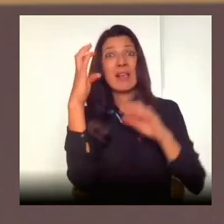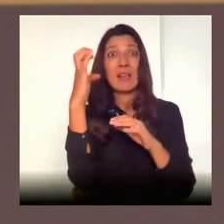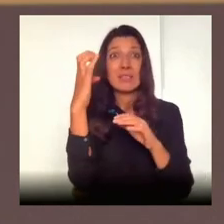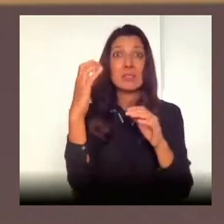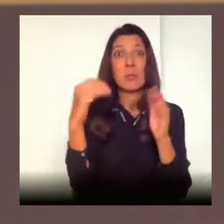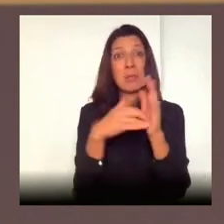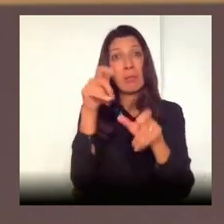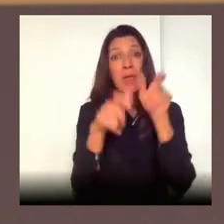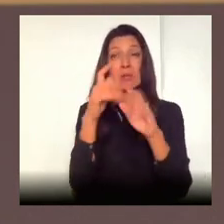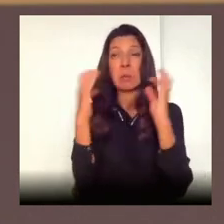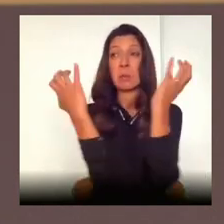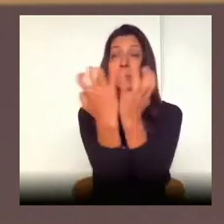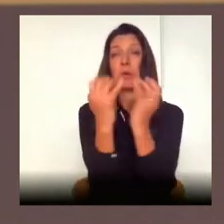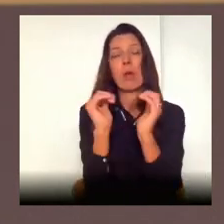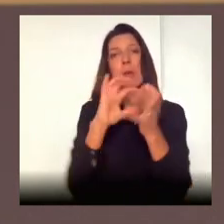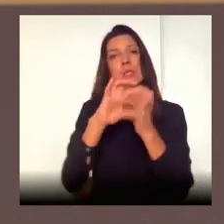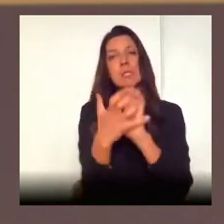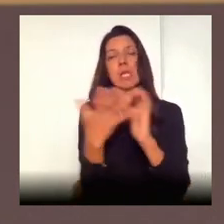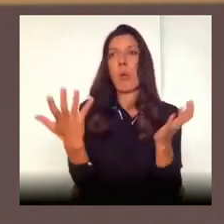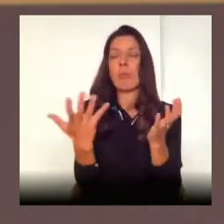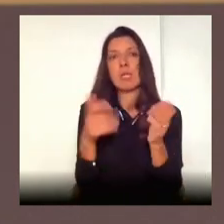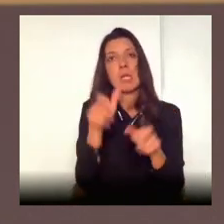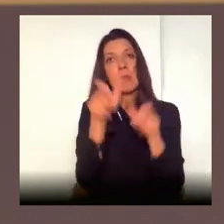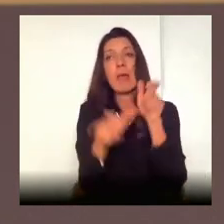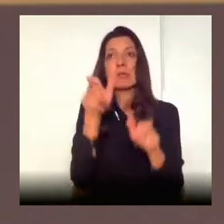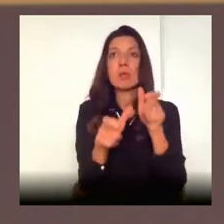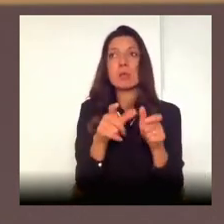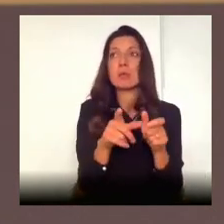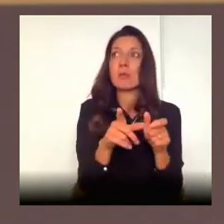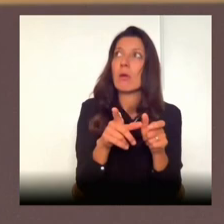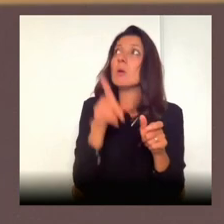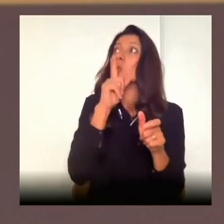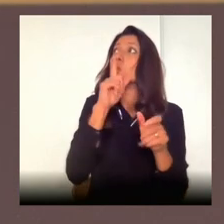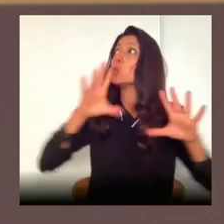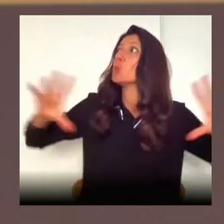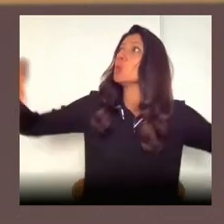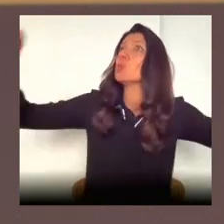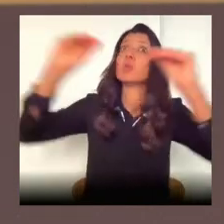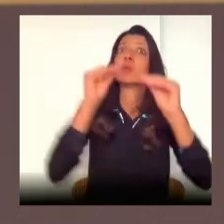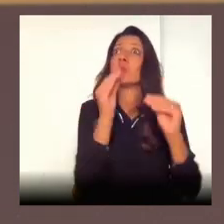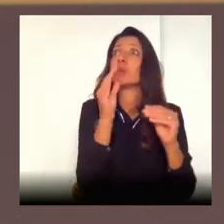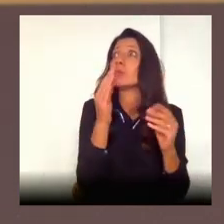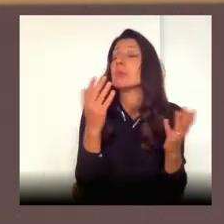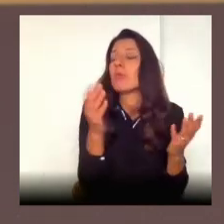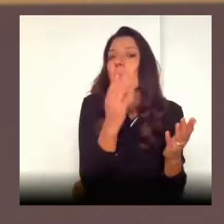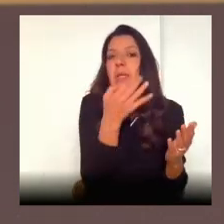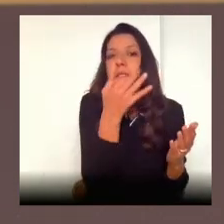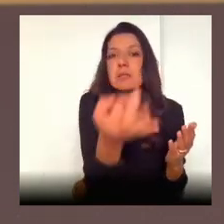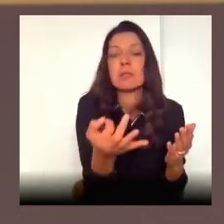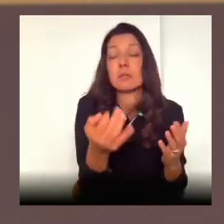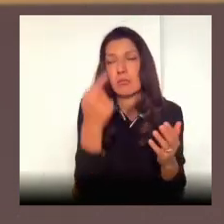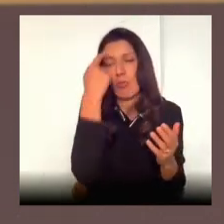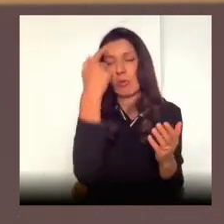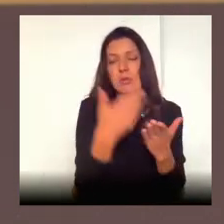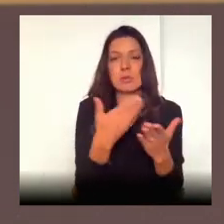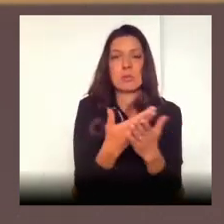de pouvoir courir chacun notre tour et dire aux gens de pas crier. Donc, on a pris en considération ce paramètre. Et